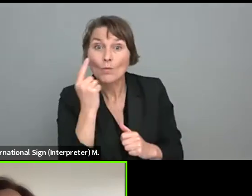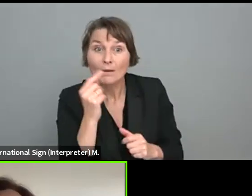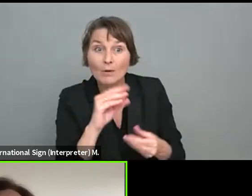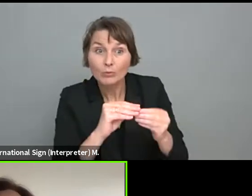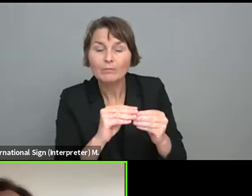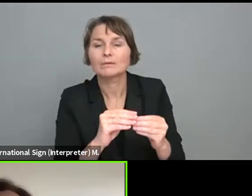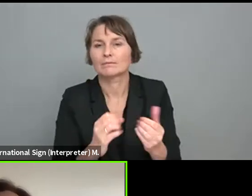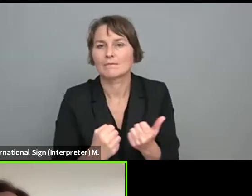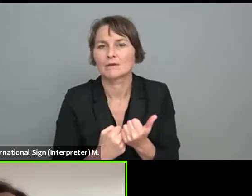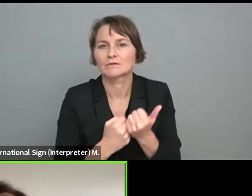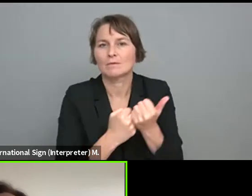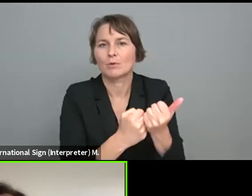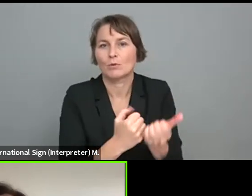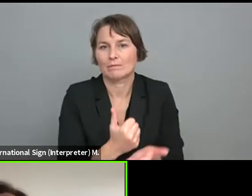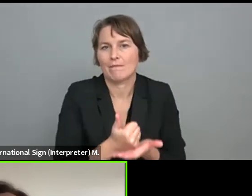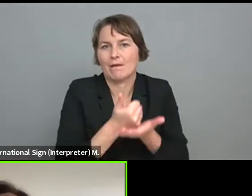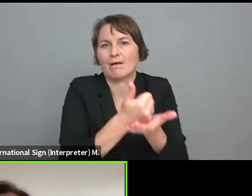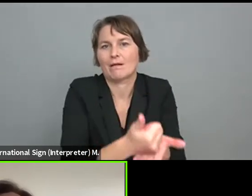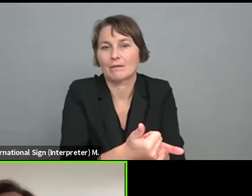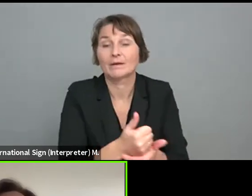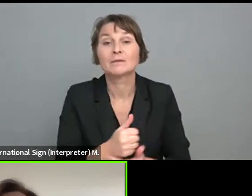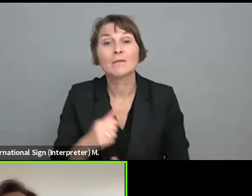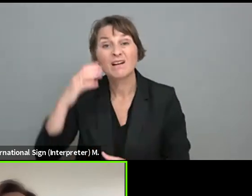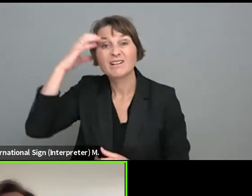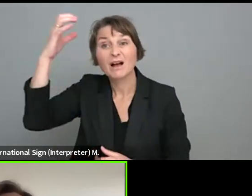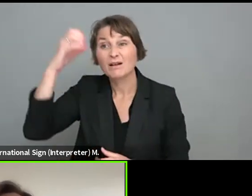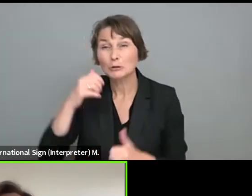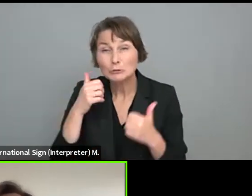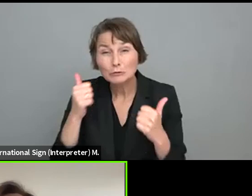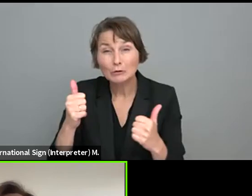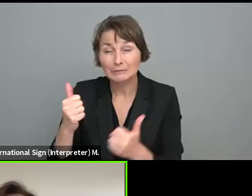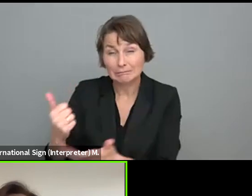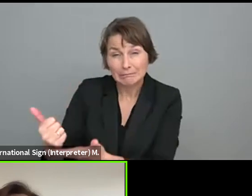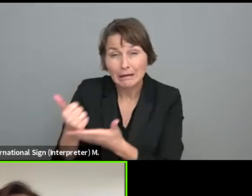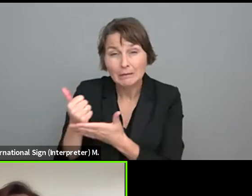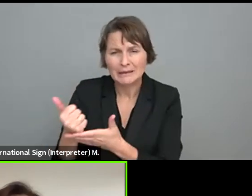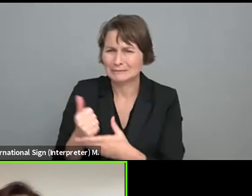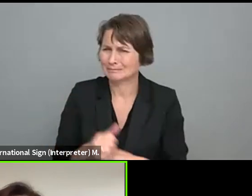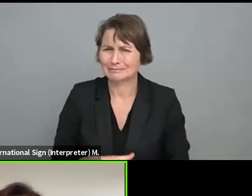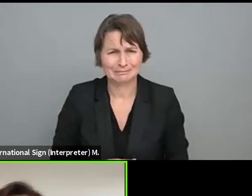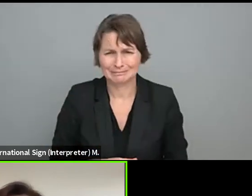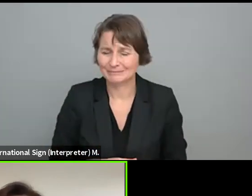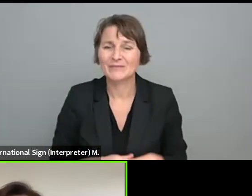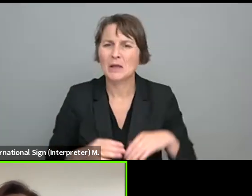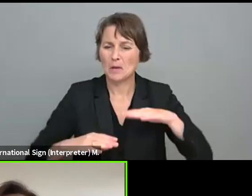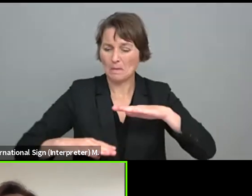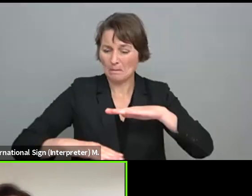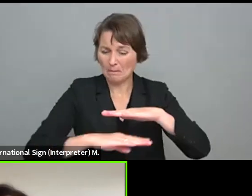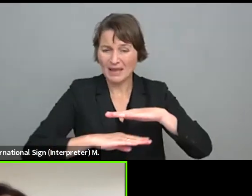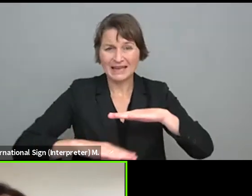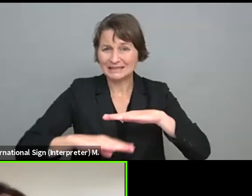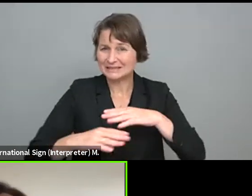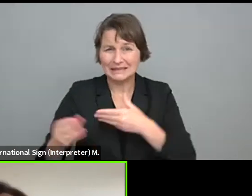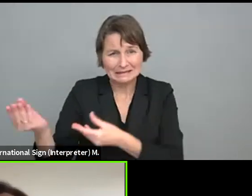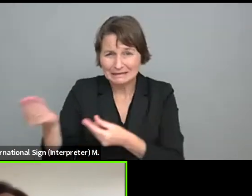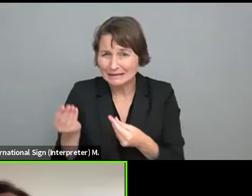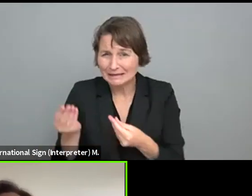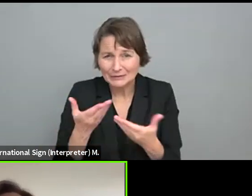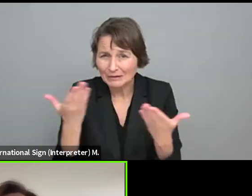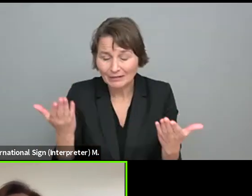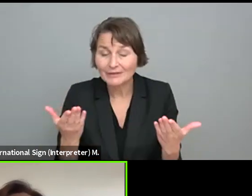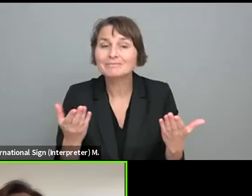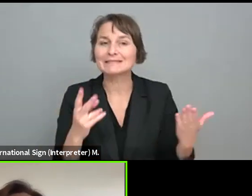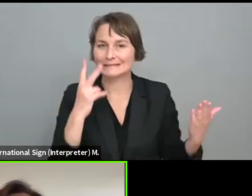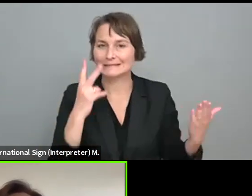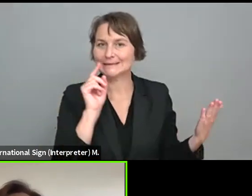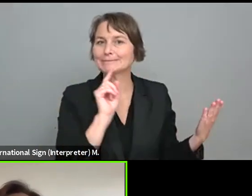des salariés. Ainsi, une partie de la population était dans le scénario aucun revenu,